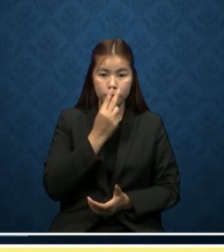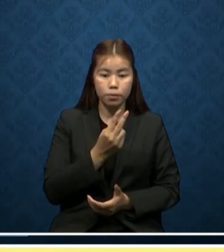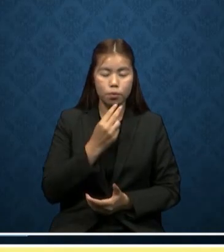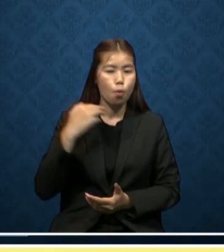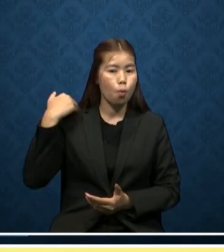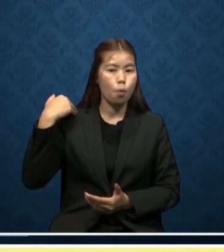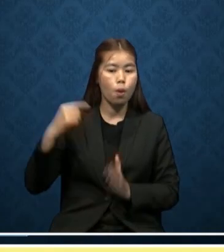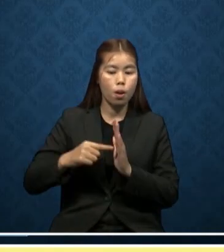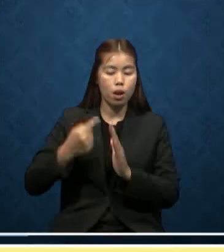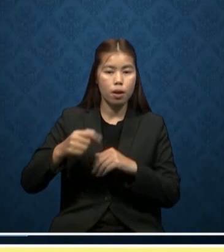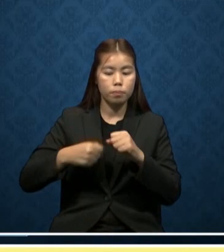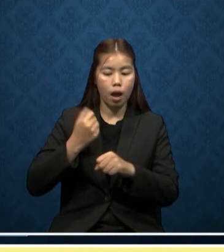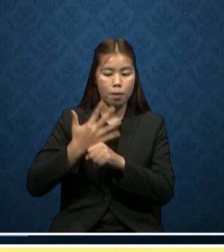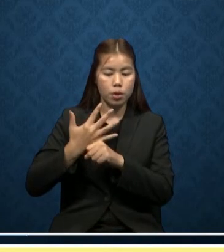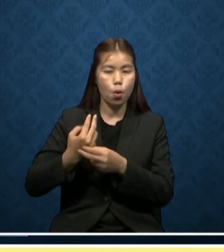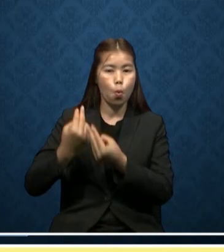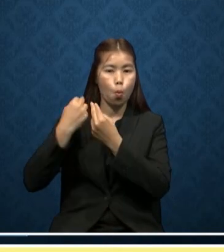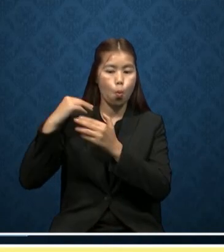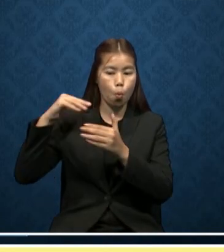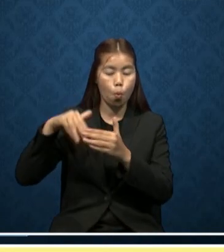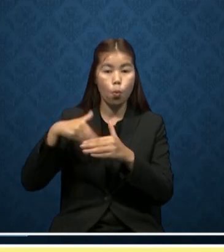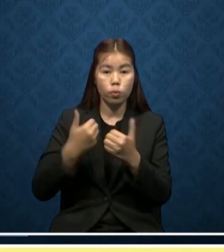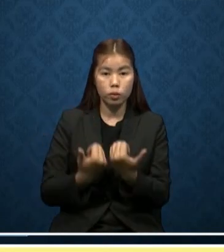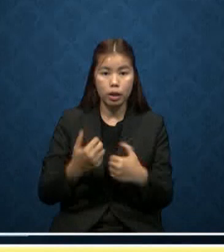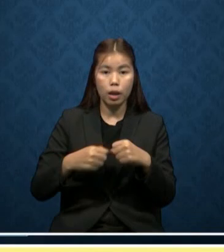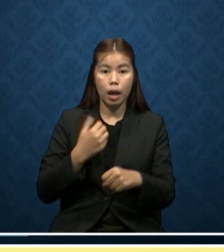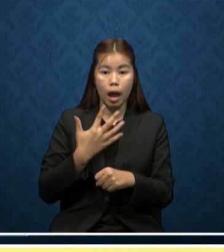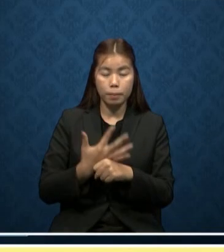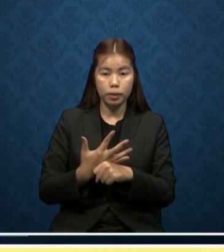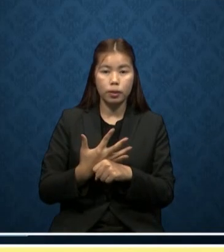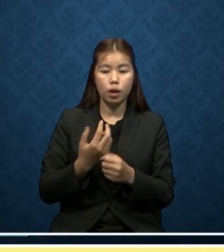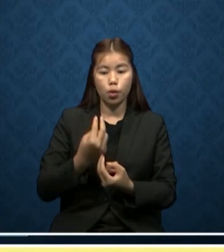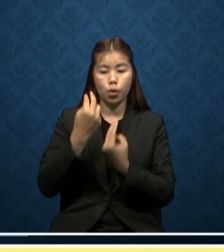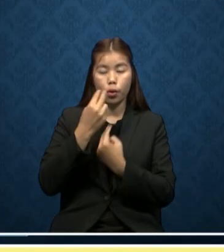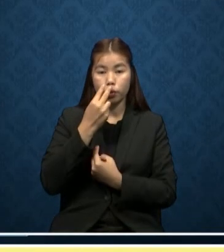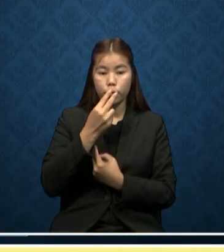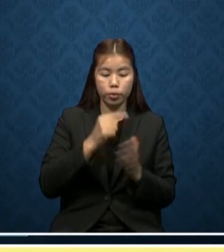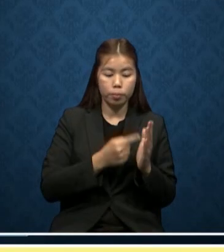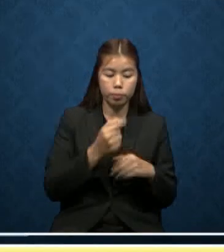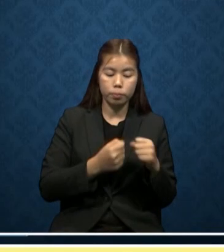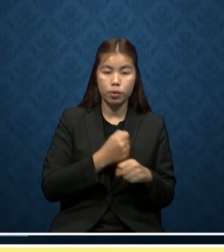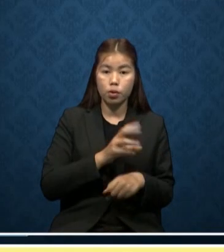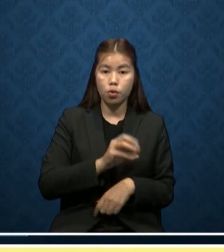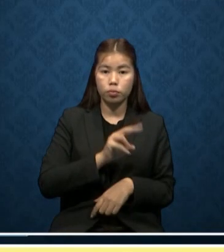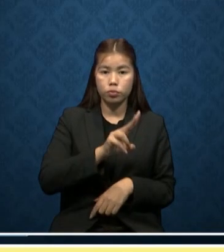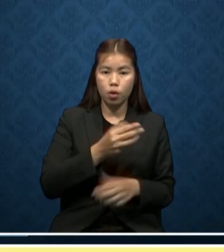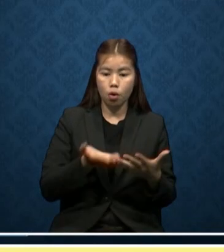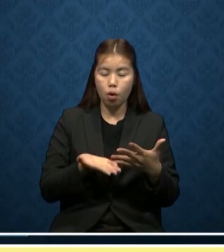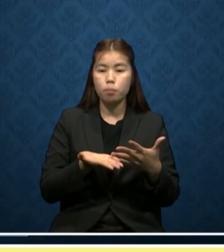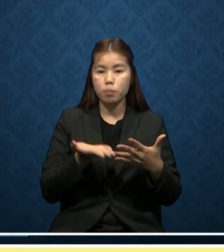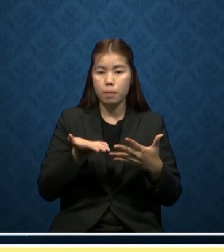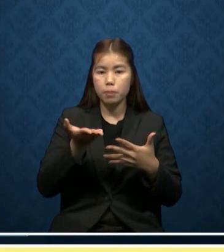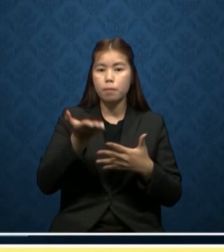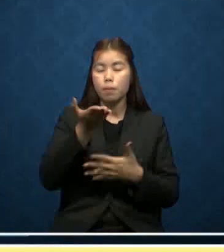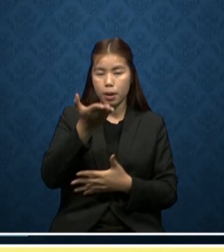ที่ผ่านมานะครับ 61 -65แต่เราเริ่มติดตามเมื่อปี 62เนี่ยเห็นว่ามันก็ดีขึ้นมาทุกปีทุกปีนะครับ